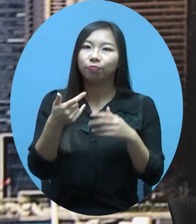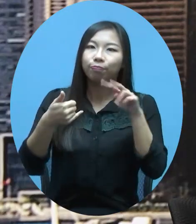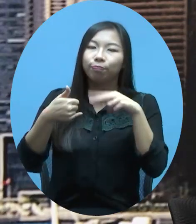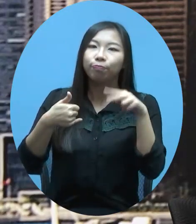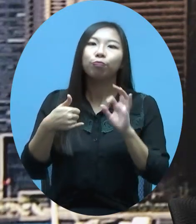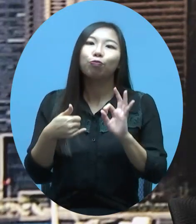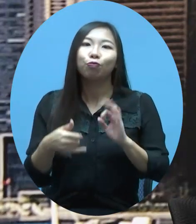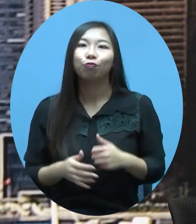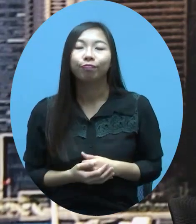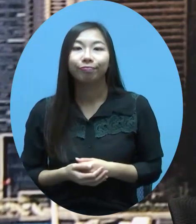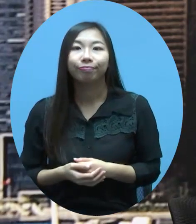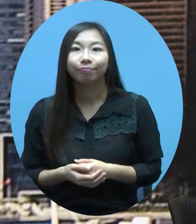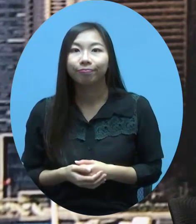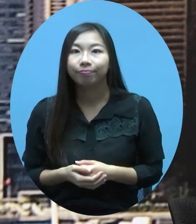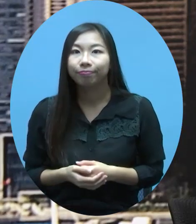好。